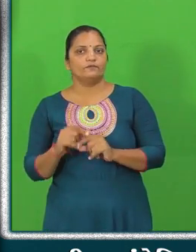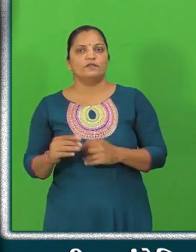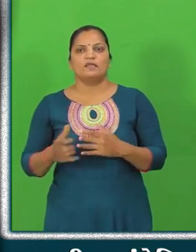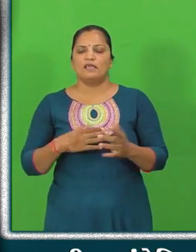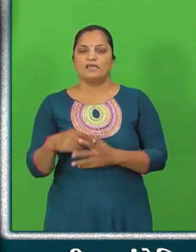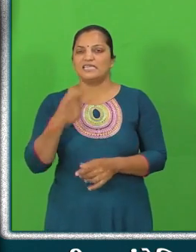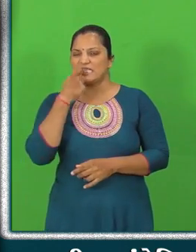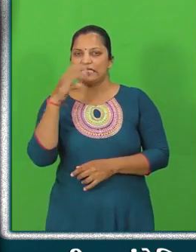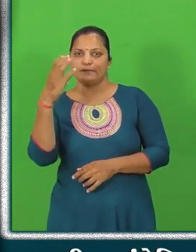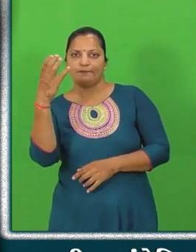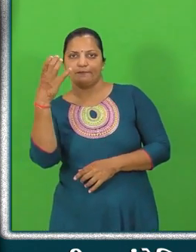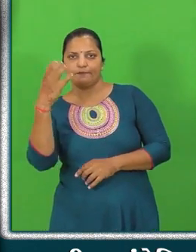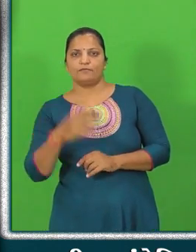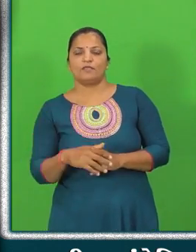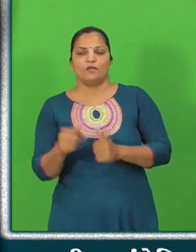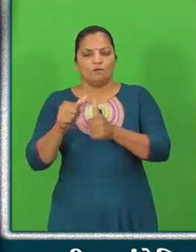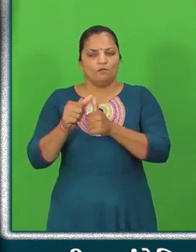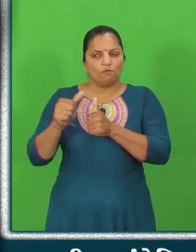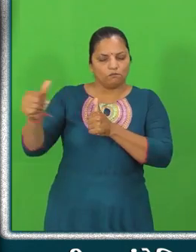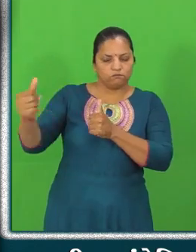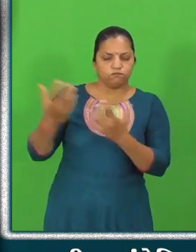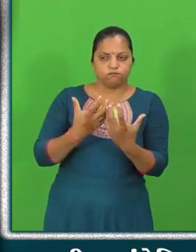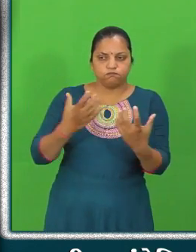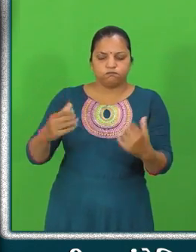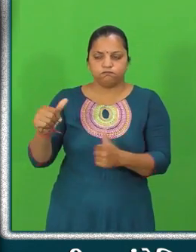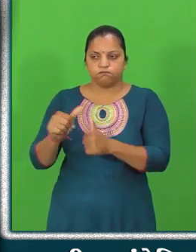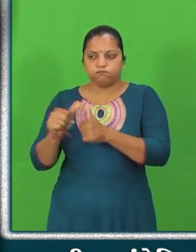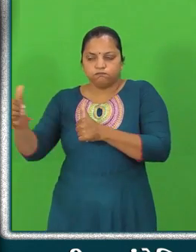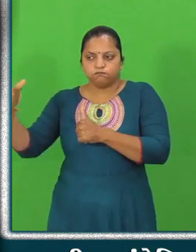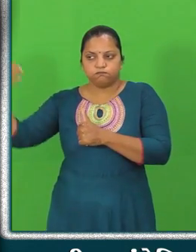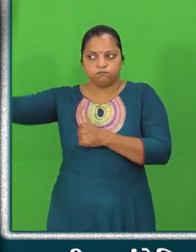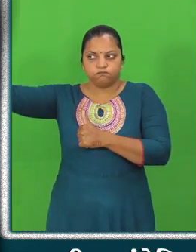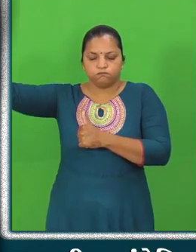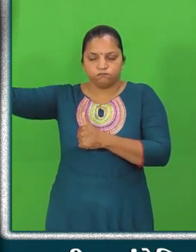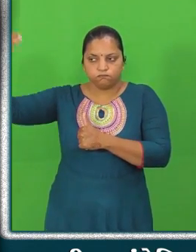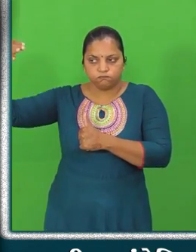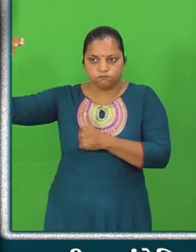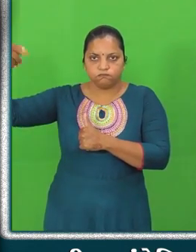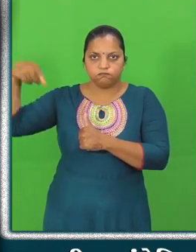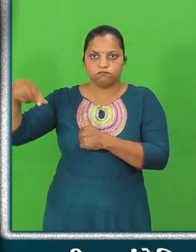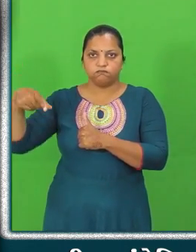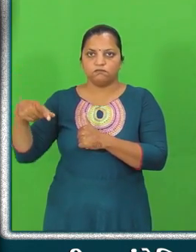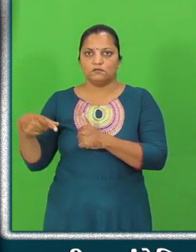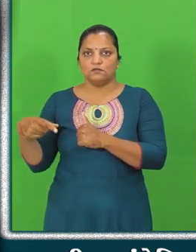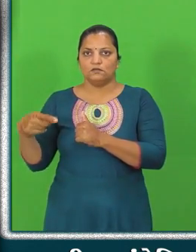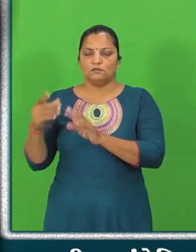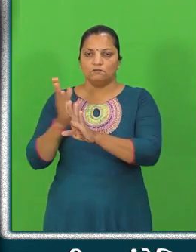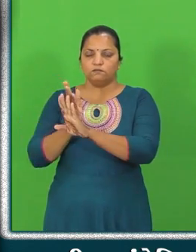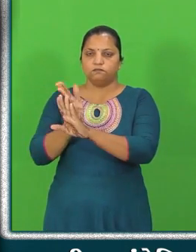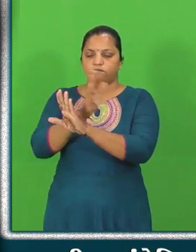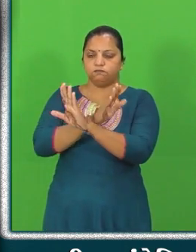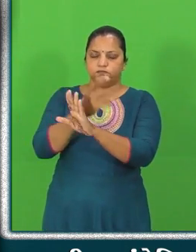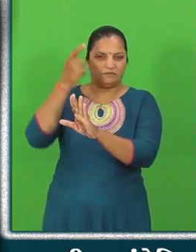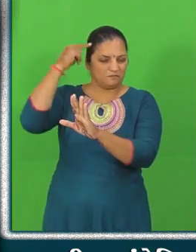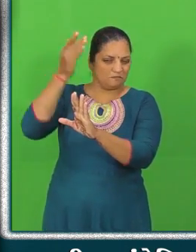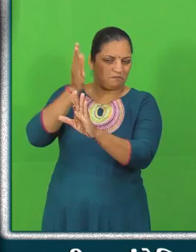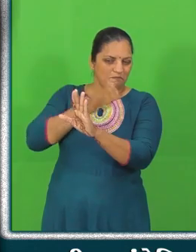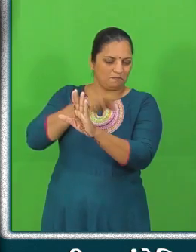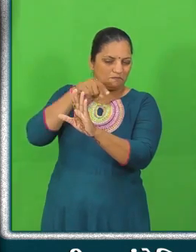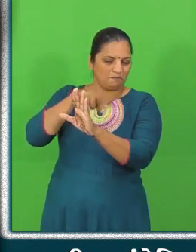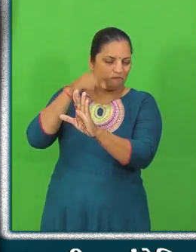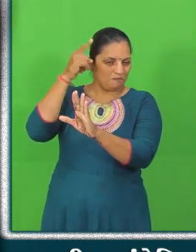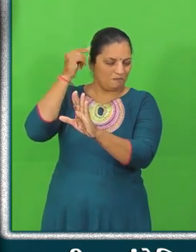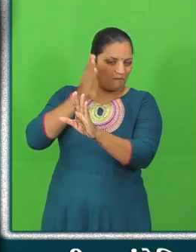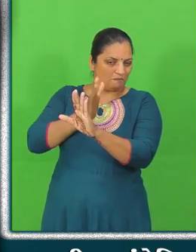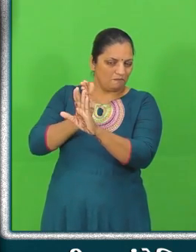કોઈ અરીસો હોય તો દૂરની વસ્તુ છે, એ દૂરની વસ્તુમાંથી આવતું પ્રકાશનું પ્રતિબિંબ આપણે જો કોઈ પડદા ઉપર ઝીલીએ તો એ